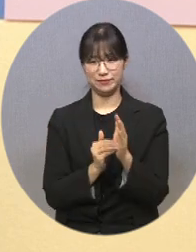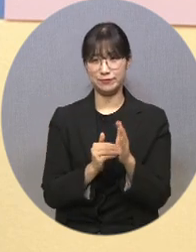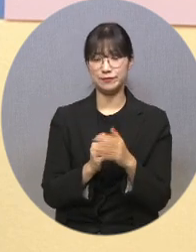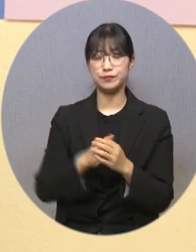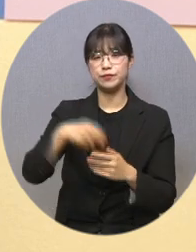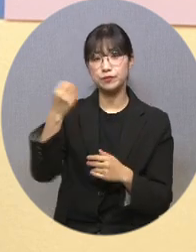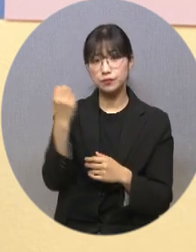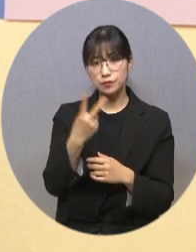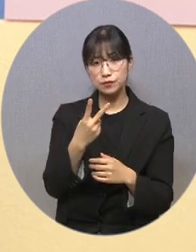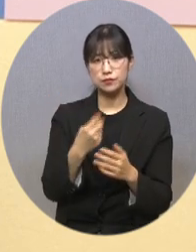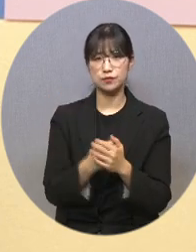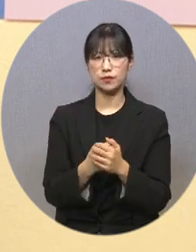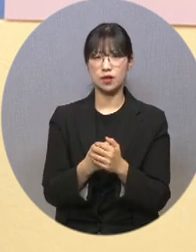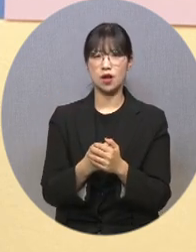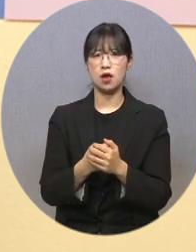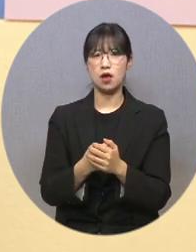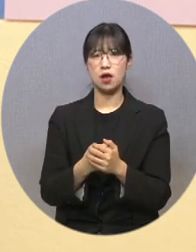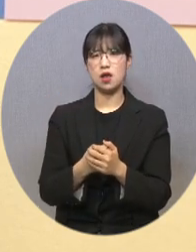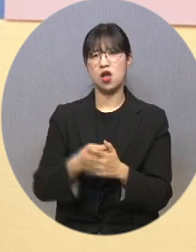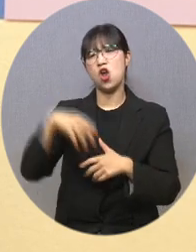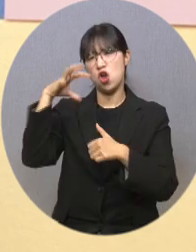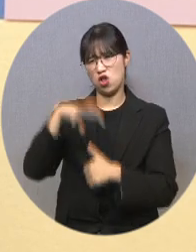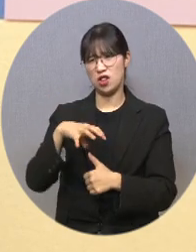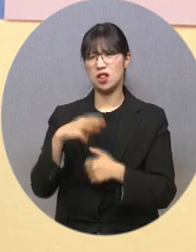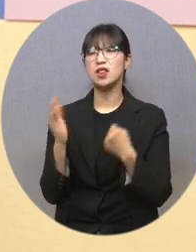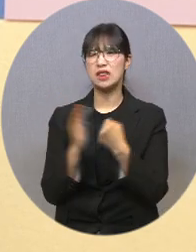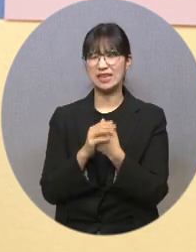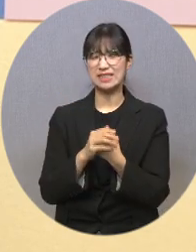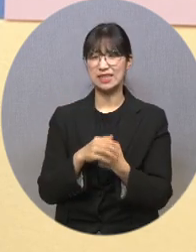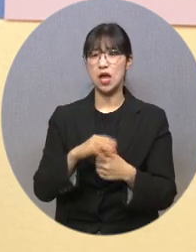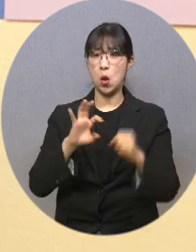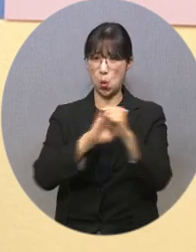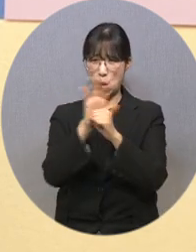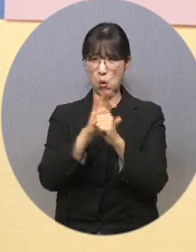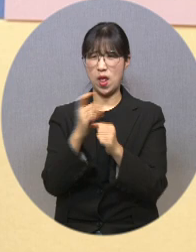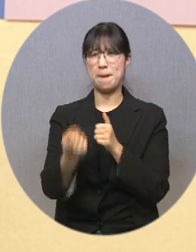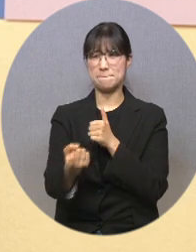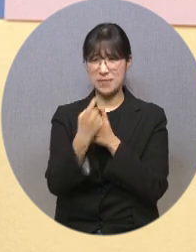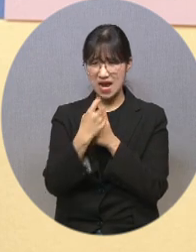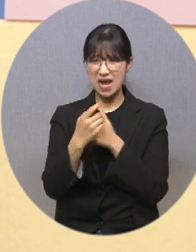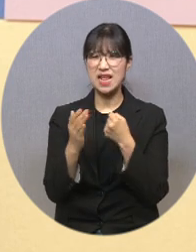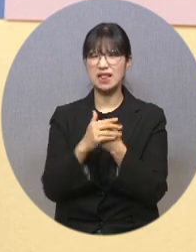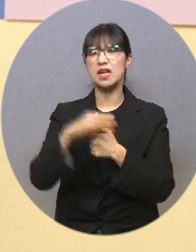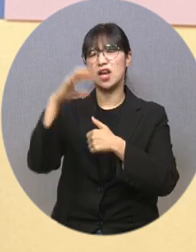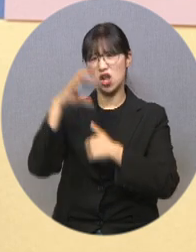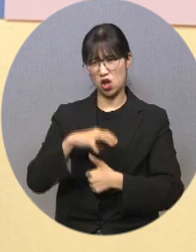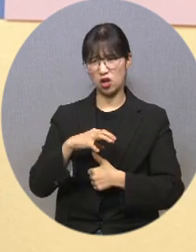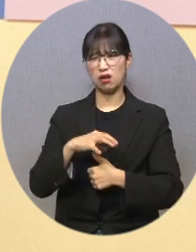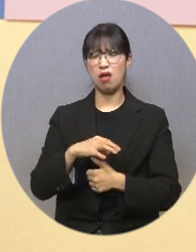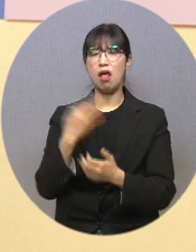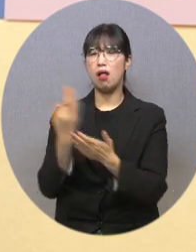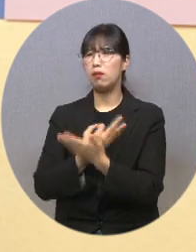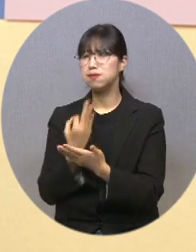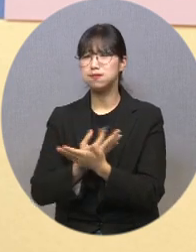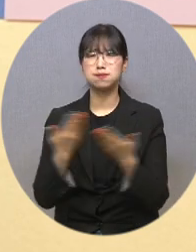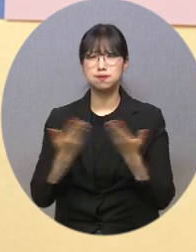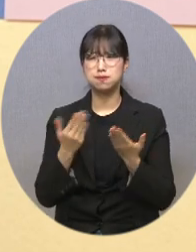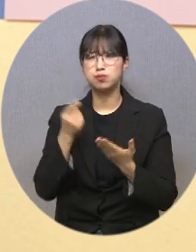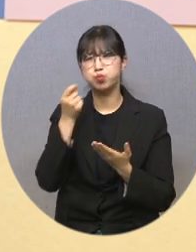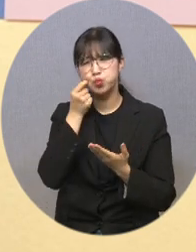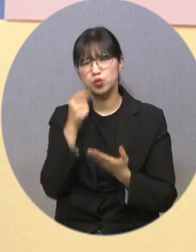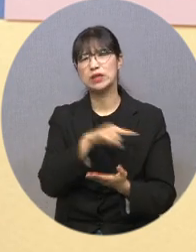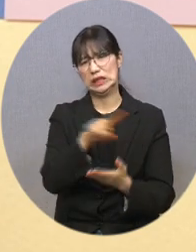그리고 격리로 인해서 이제 코로나가 확진이 되면 격리를 하잖아요. 네. 격리로 인해서 경제적인 피해를 입은 도민들이 또